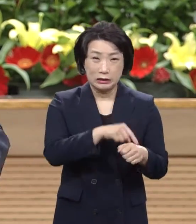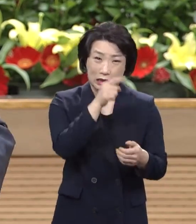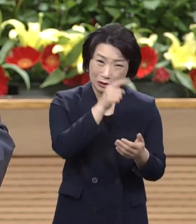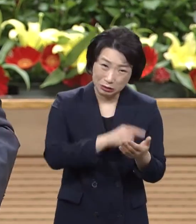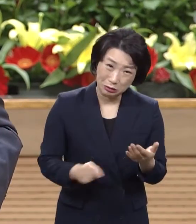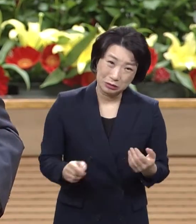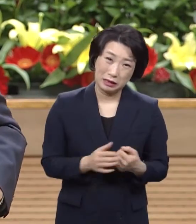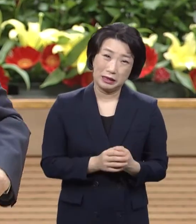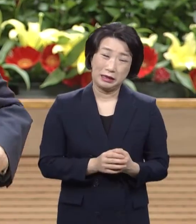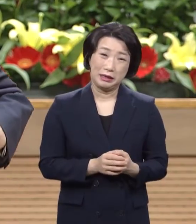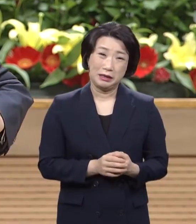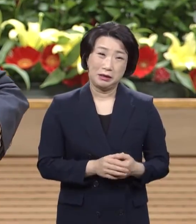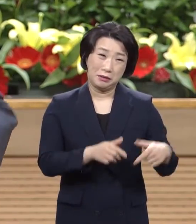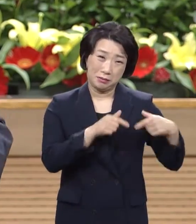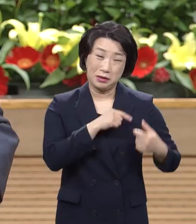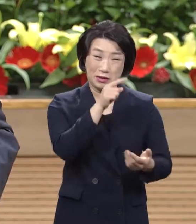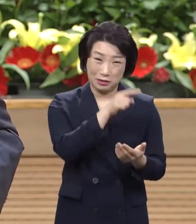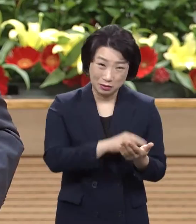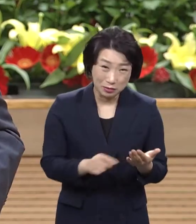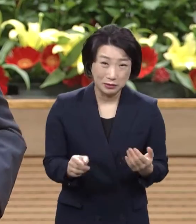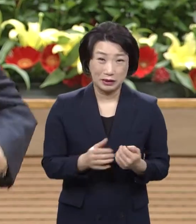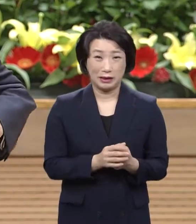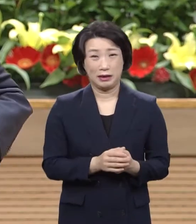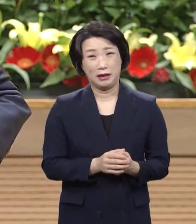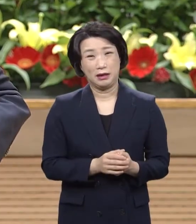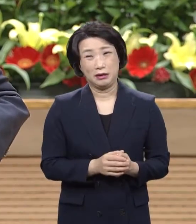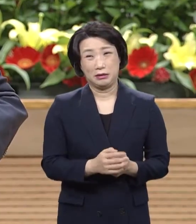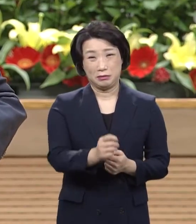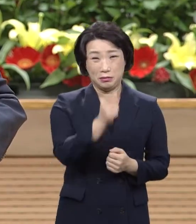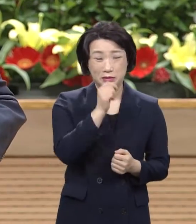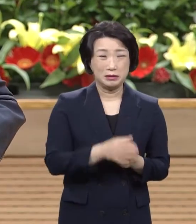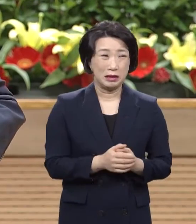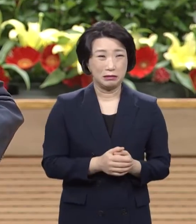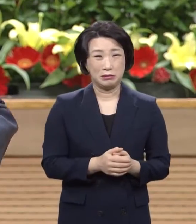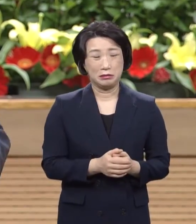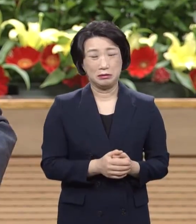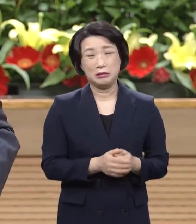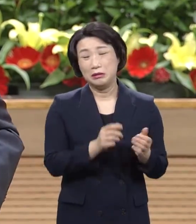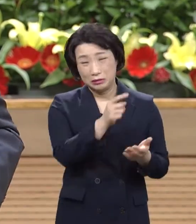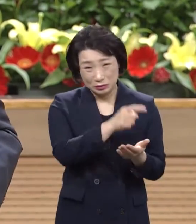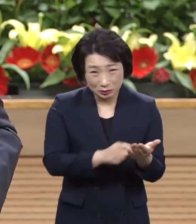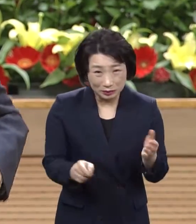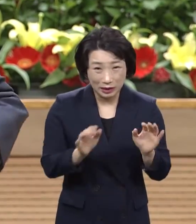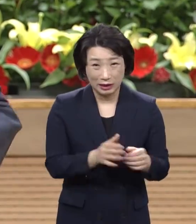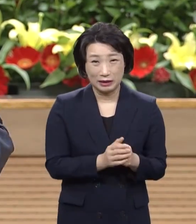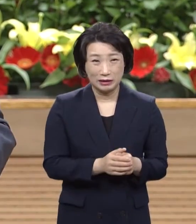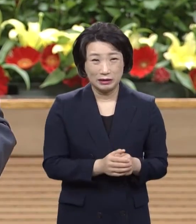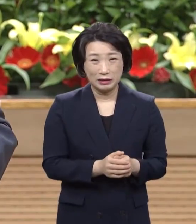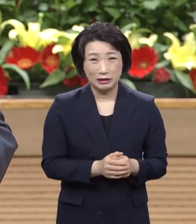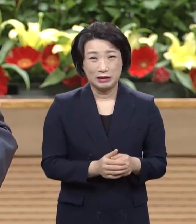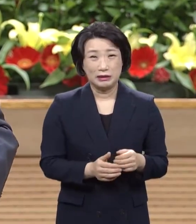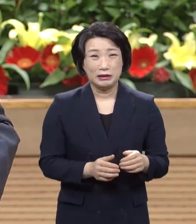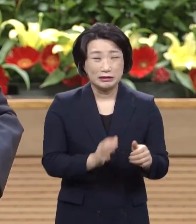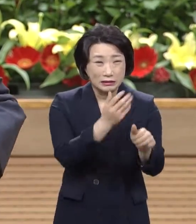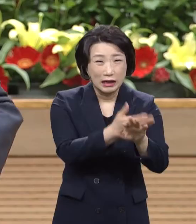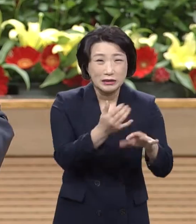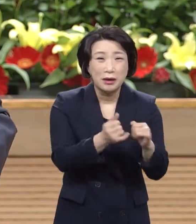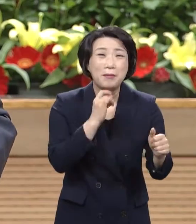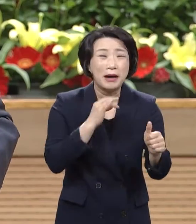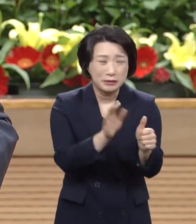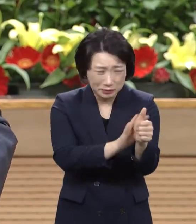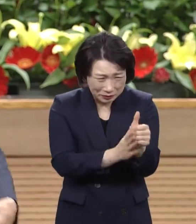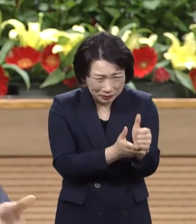시간적 손해, 명예적 손해, 무시당하고 멸시당하는 손해, 남만 섬지고